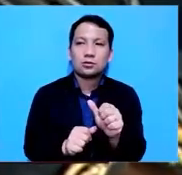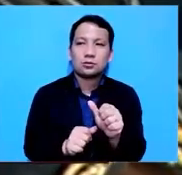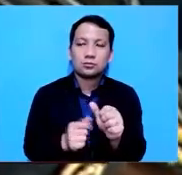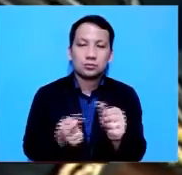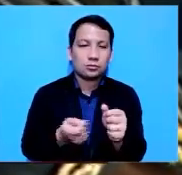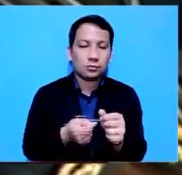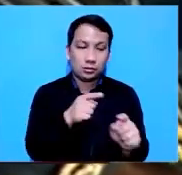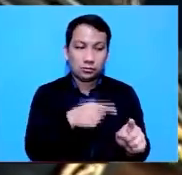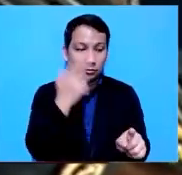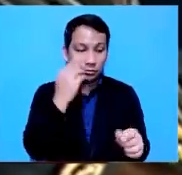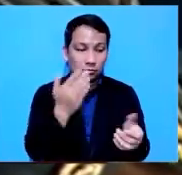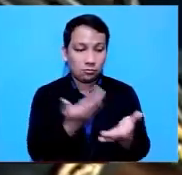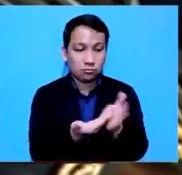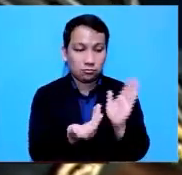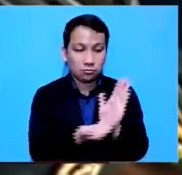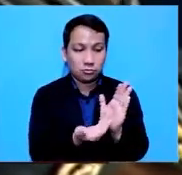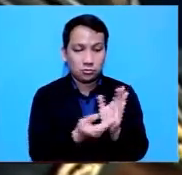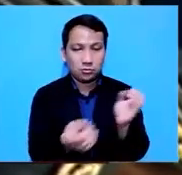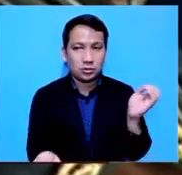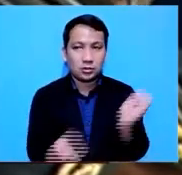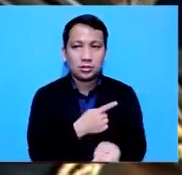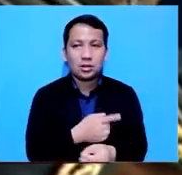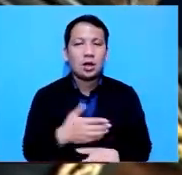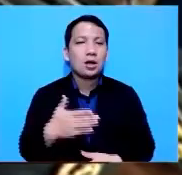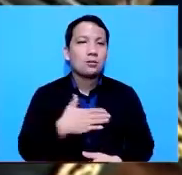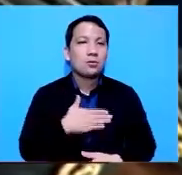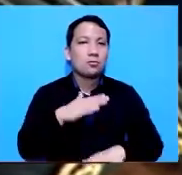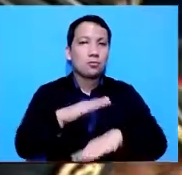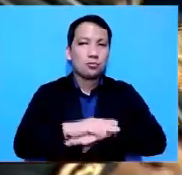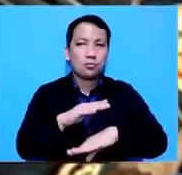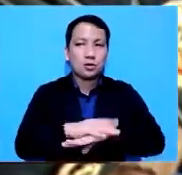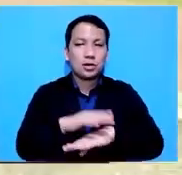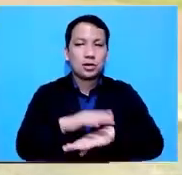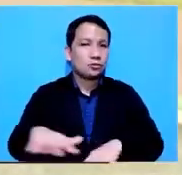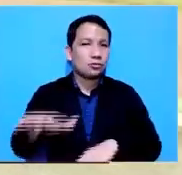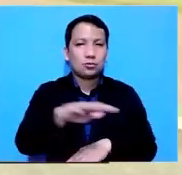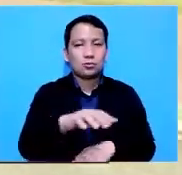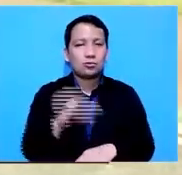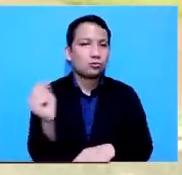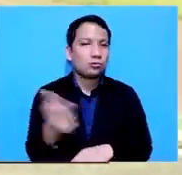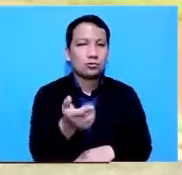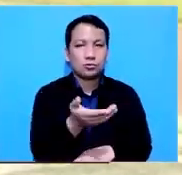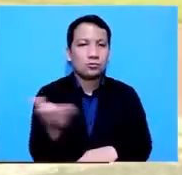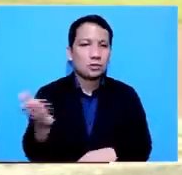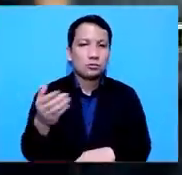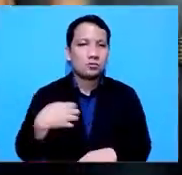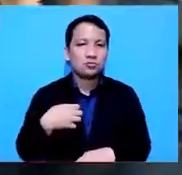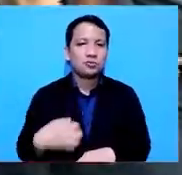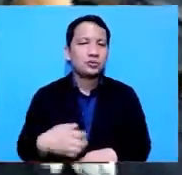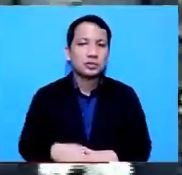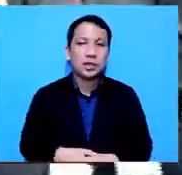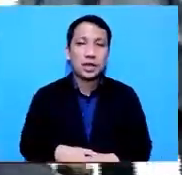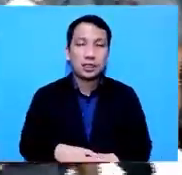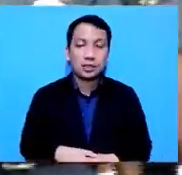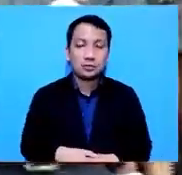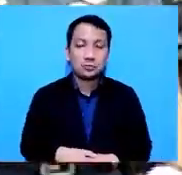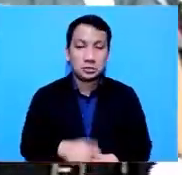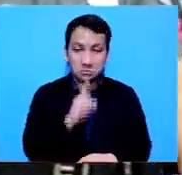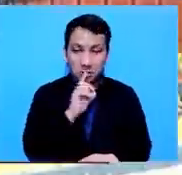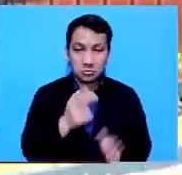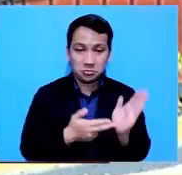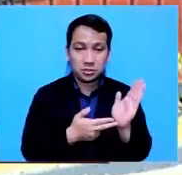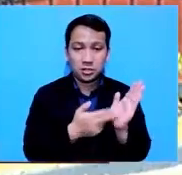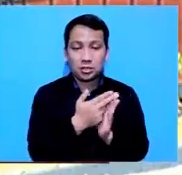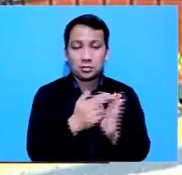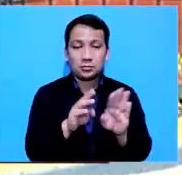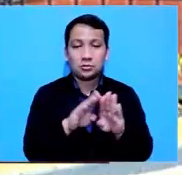service. This is my warning to each and every one of you. Tiniyak din niya magiging tapat, patas at bukas ang PNP